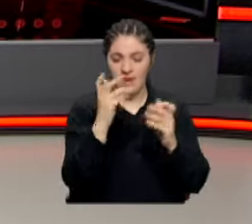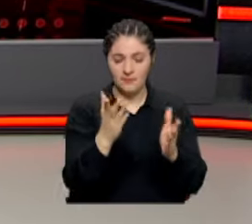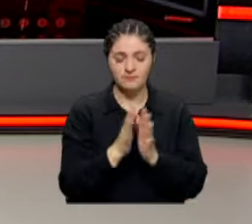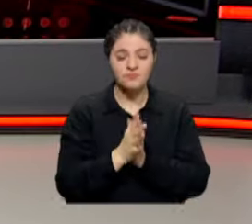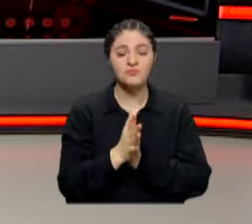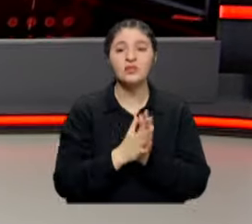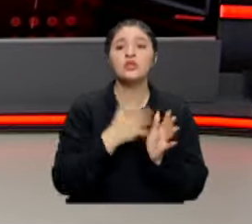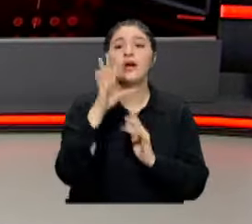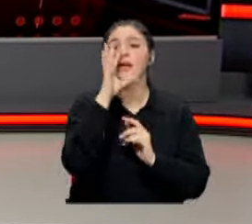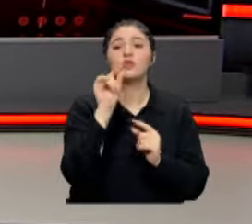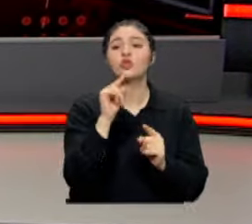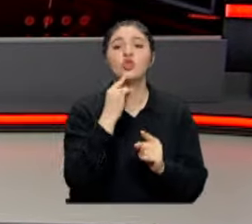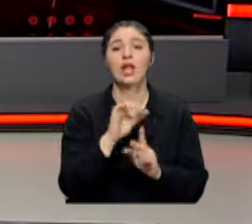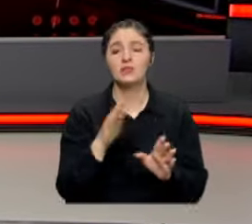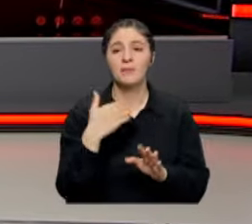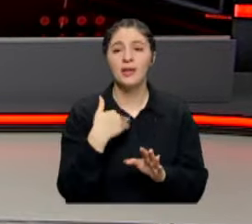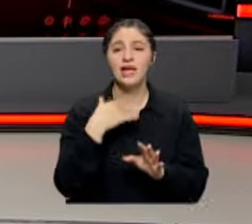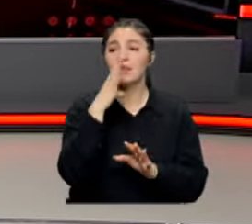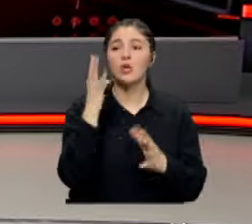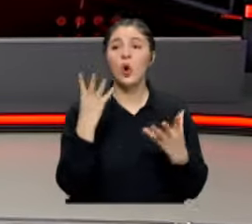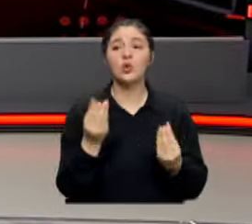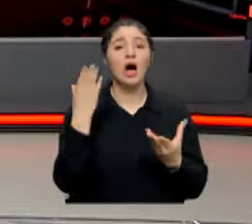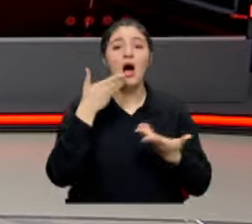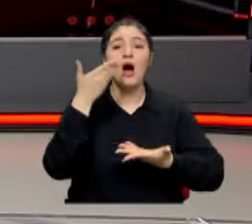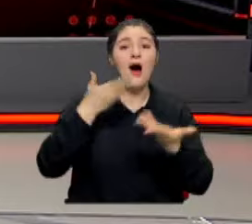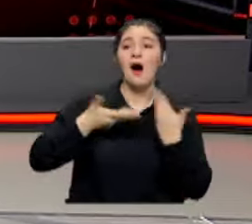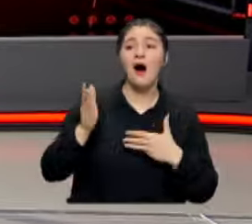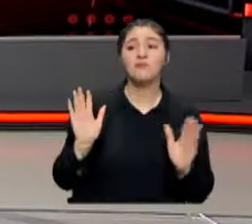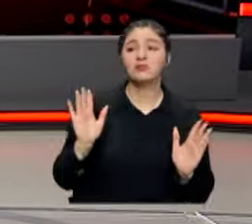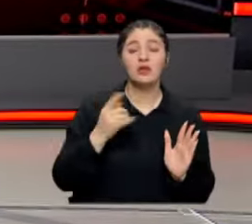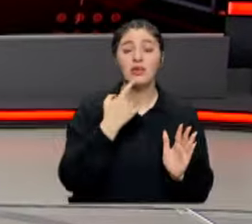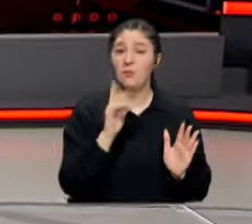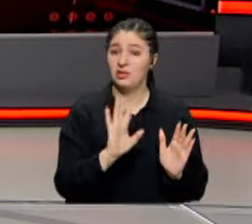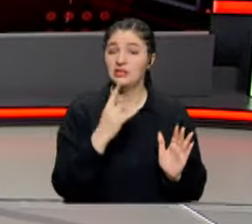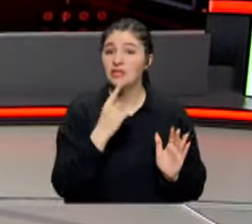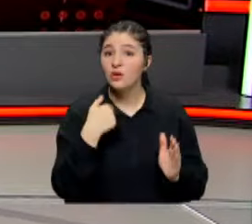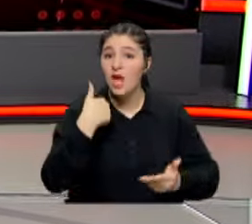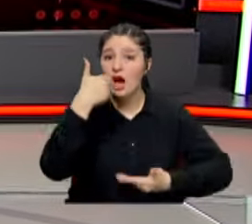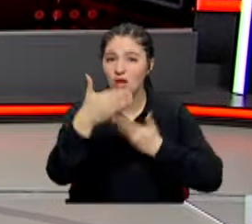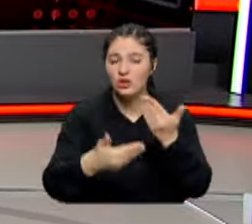sonra kimse şunu söylemesin. Bana kimse ne olduğunu anlatmadı. Demesin diye.